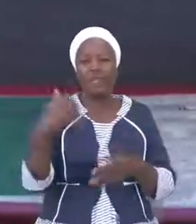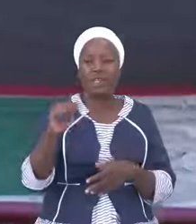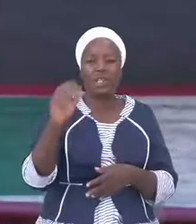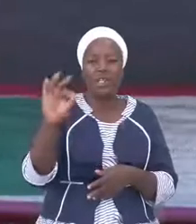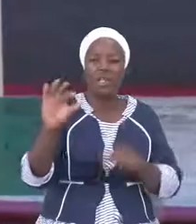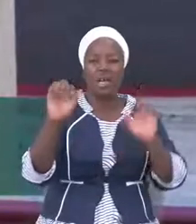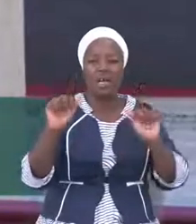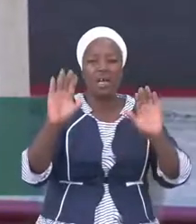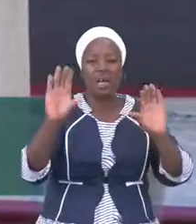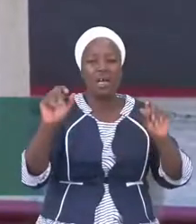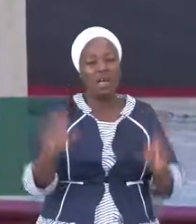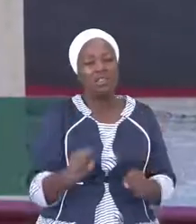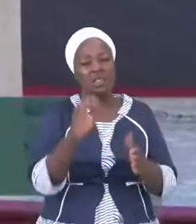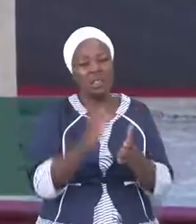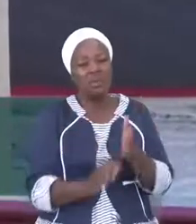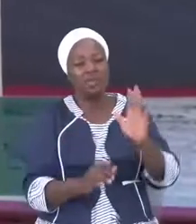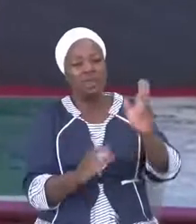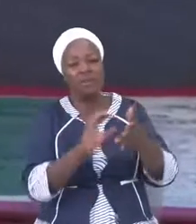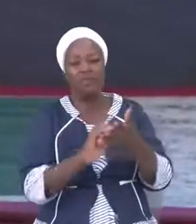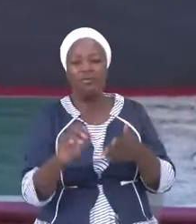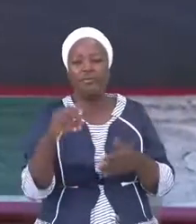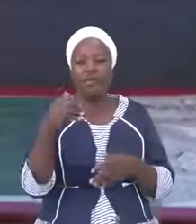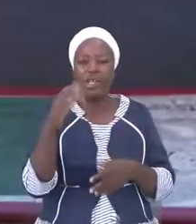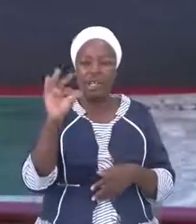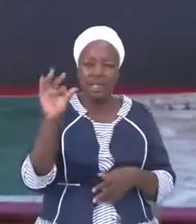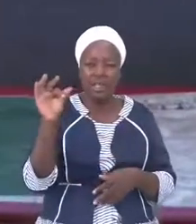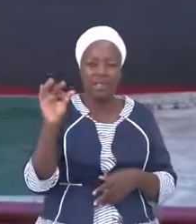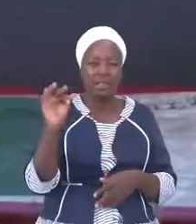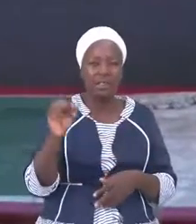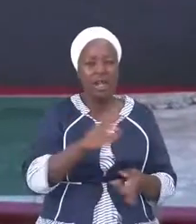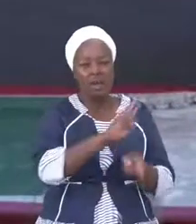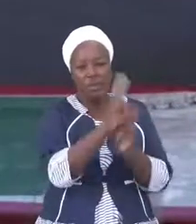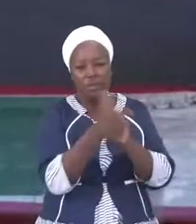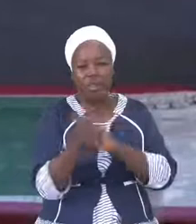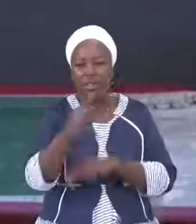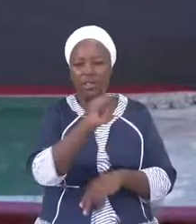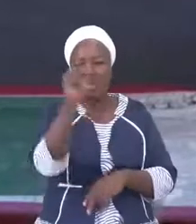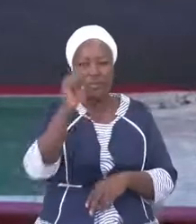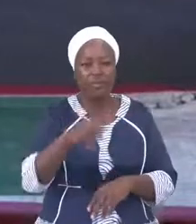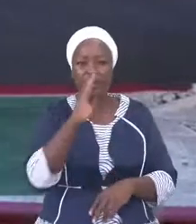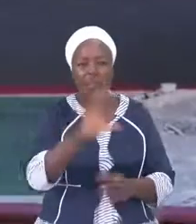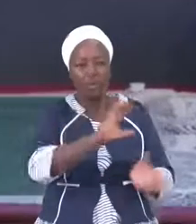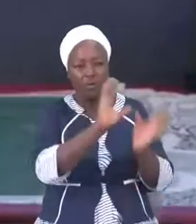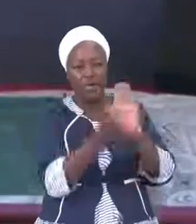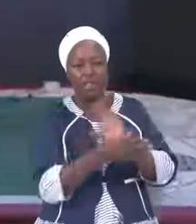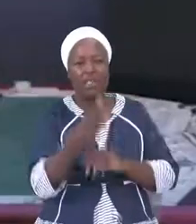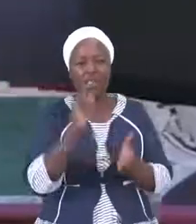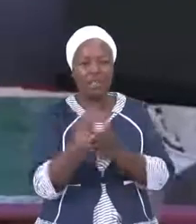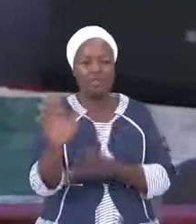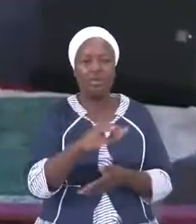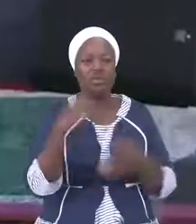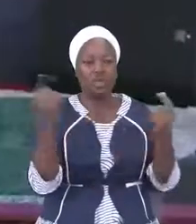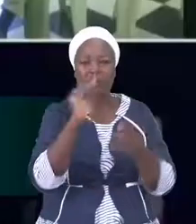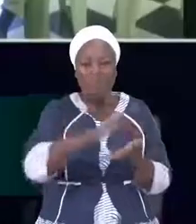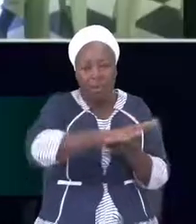3, acte 3, verset 19. Repentez-vous donc et